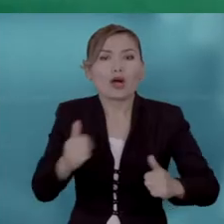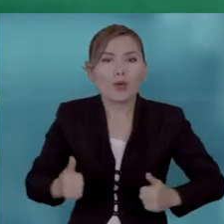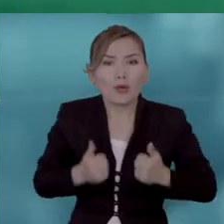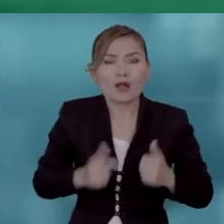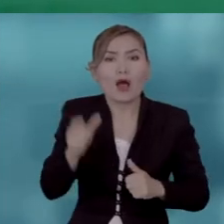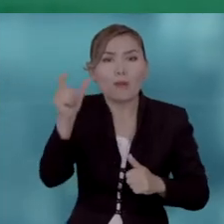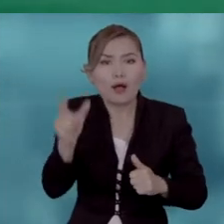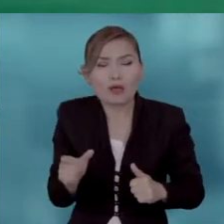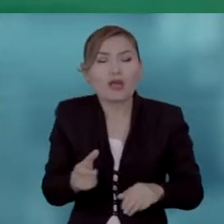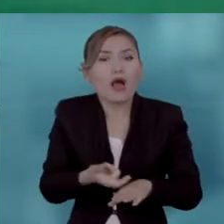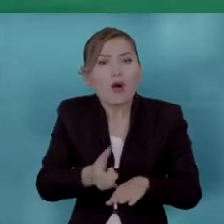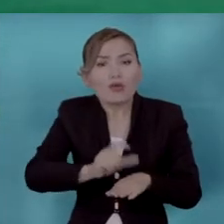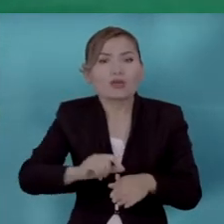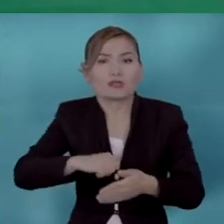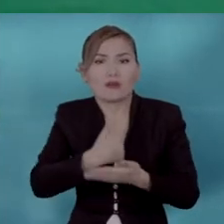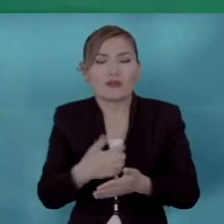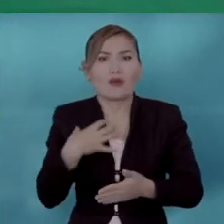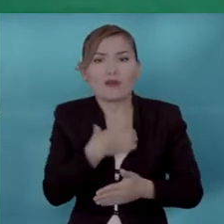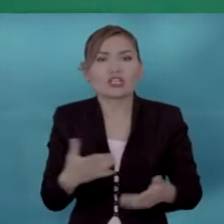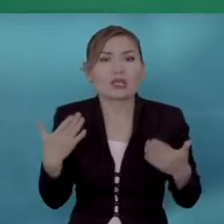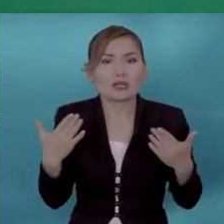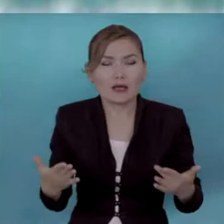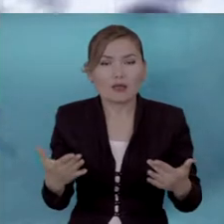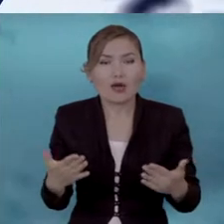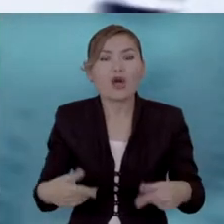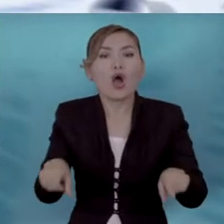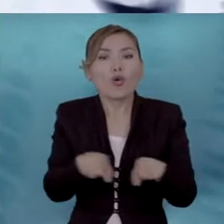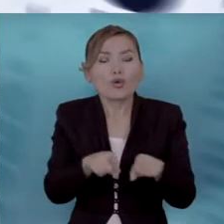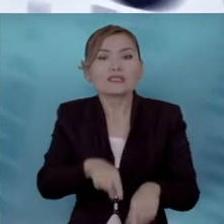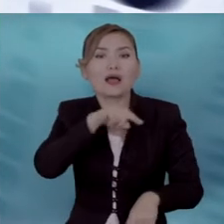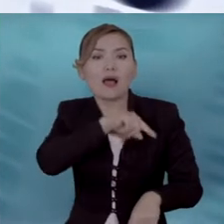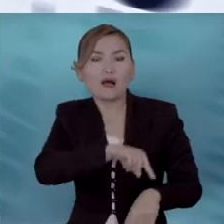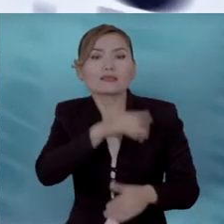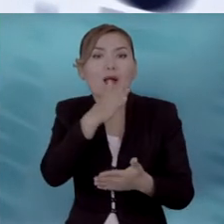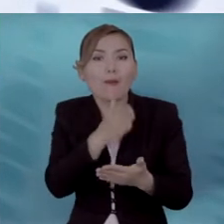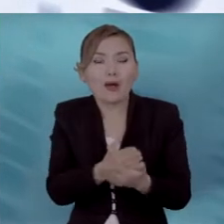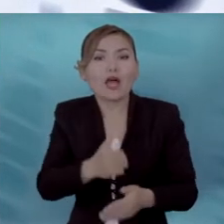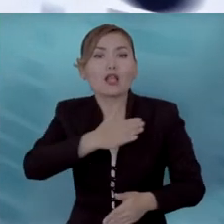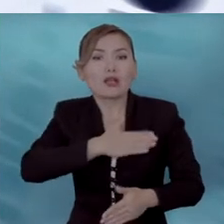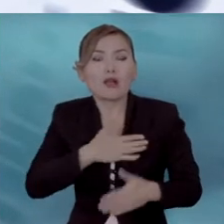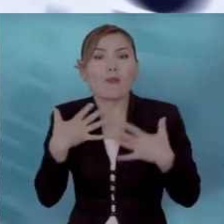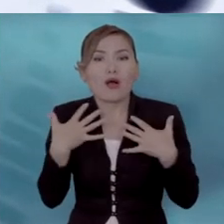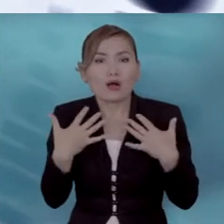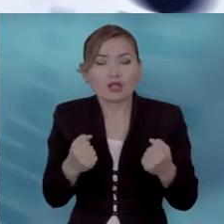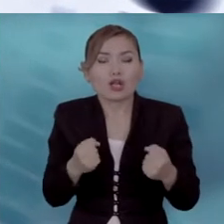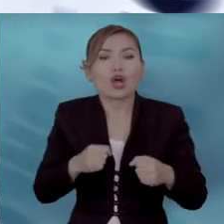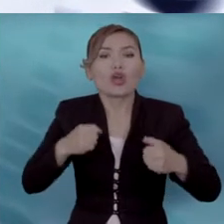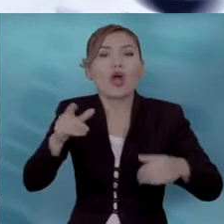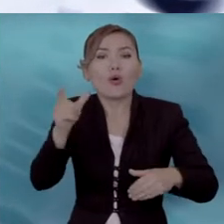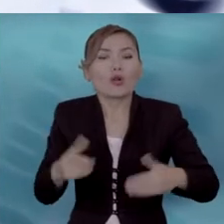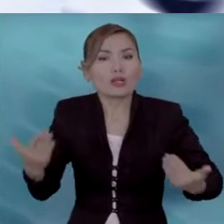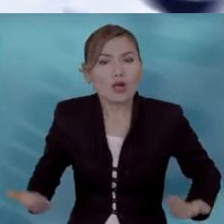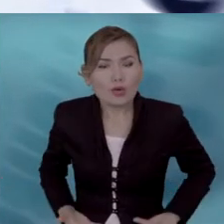ұмтылған адамға қойылатын ең қажетті талаптар. Ал мұндай қасиеттерді менталдық денсаулықтан хабардар, өмірлік